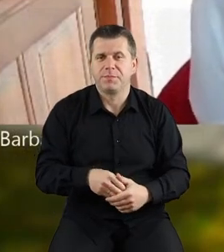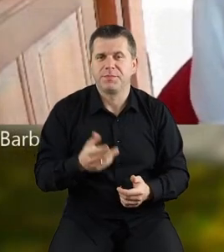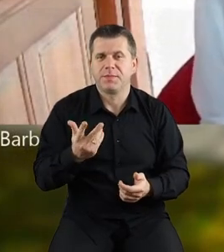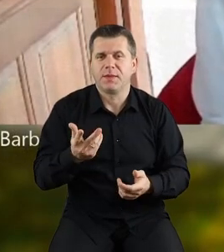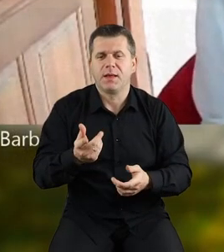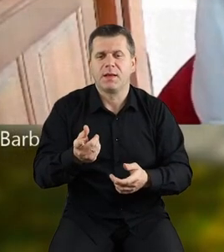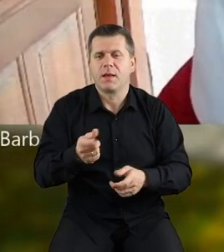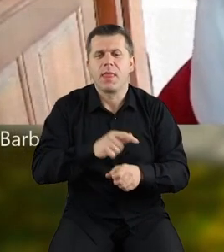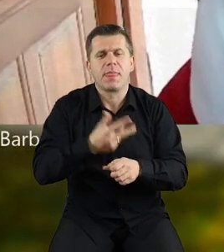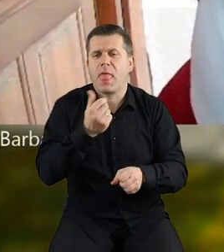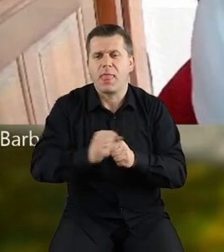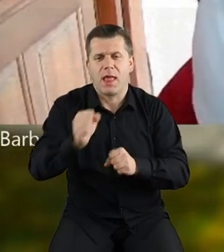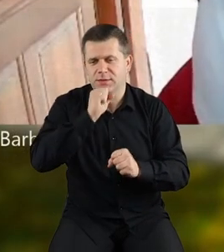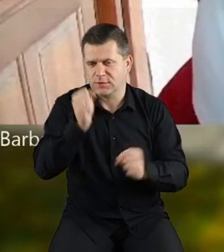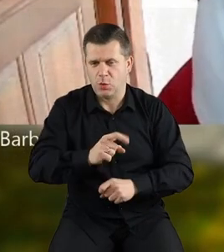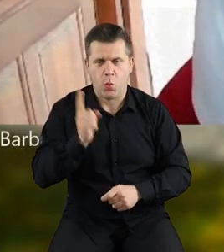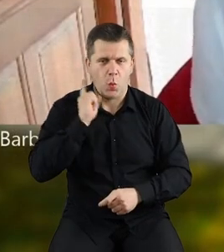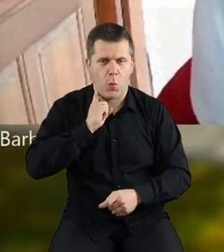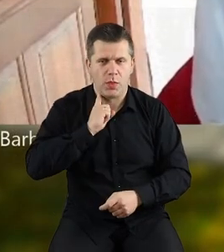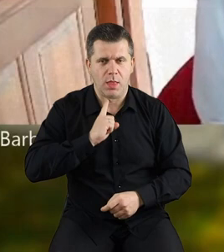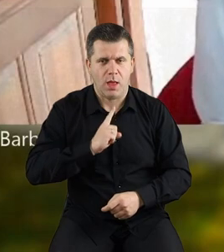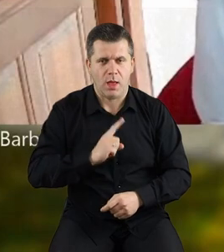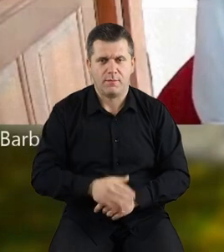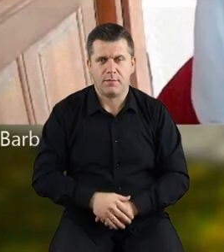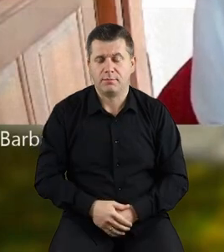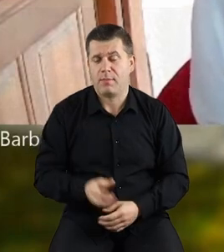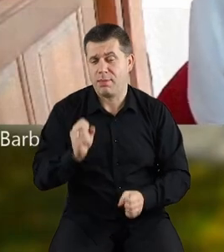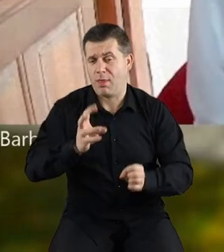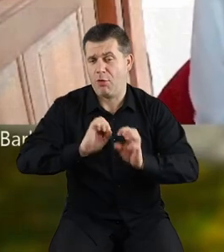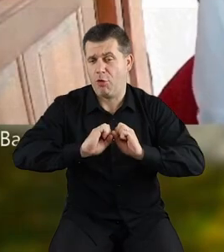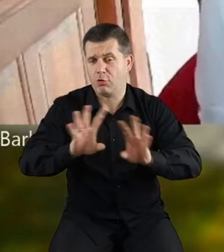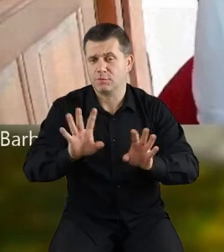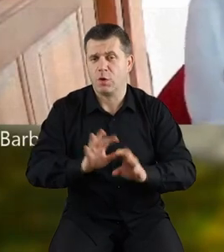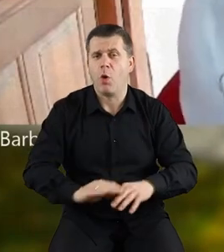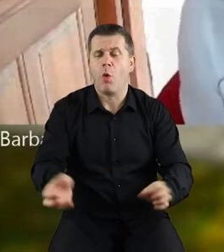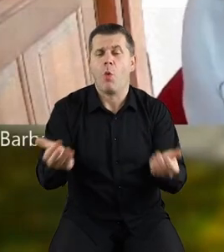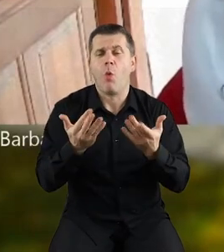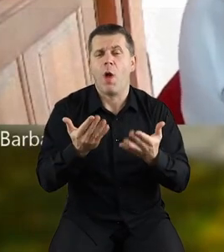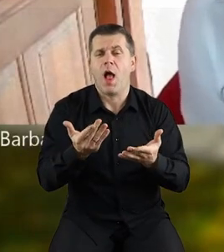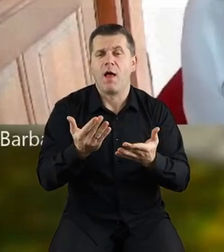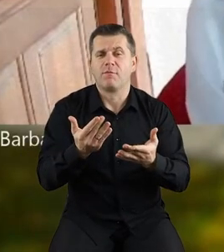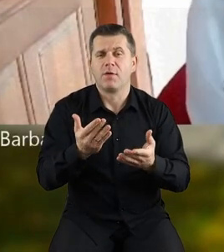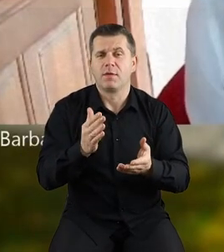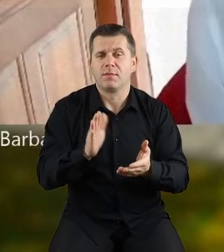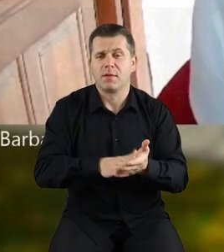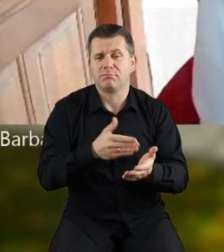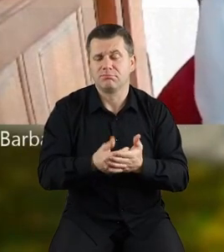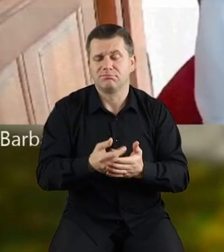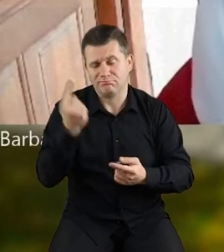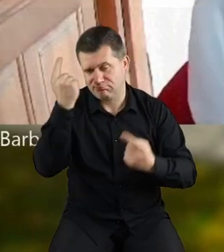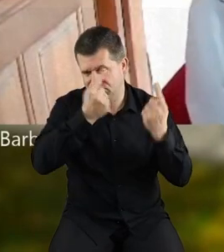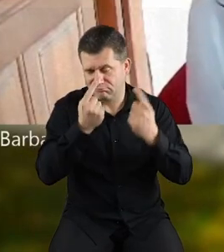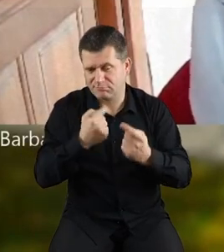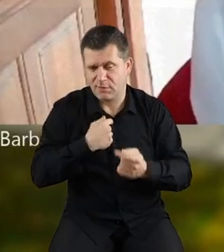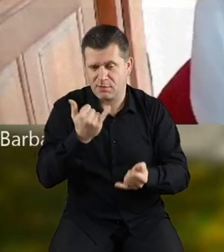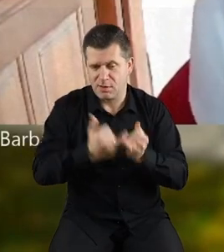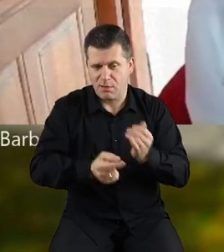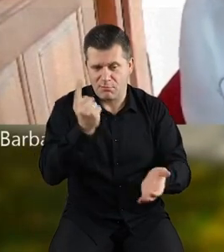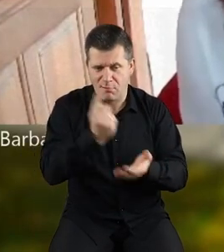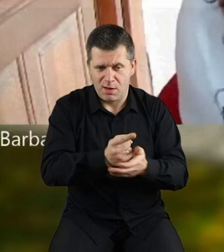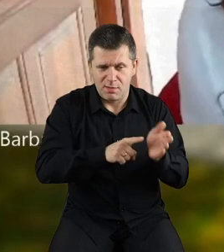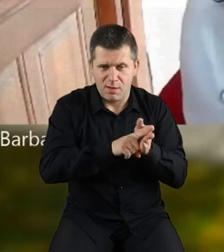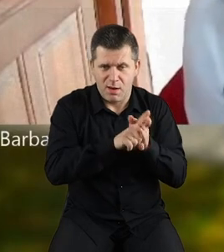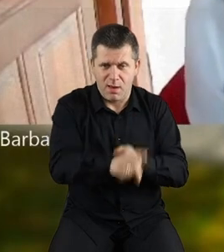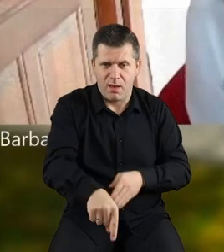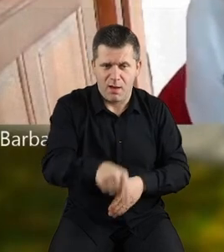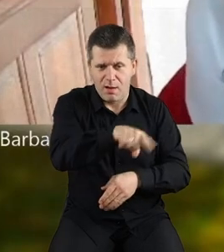nie jest to nigdy udawanie, bo oczywiście łatwo byłoby dojść do wniosku, że skoro